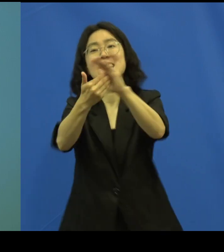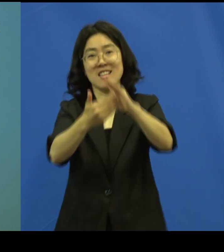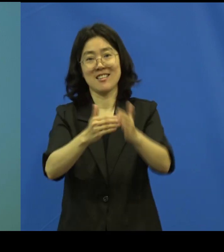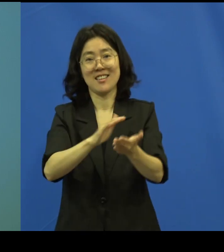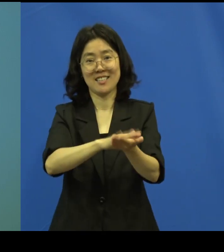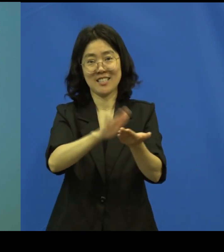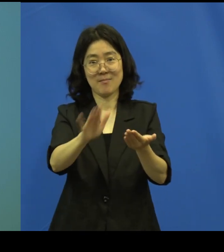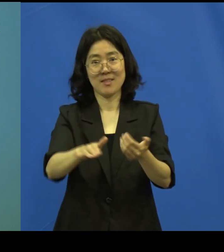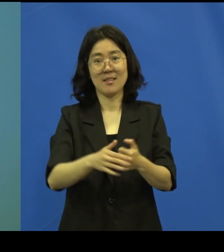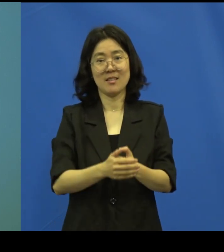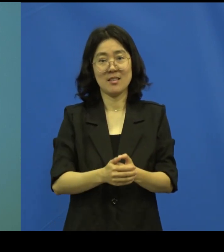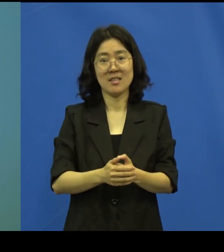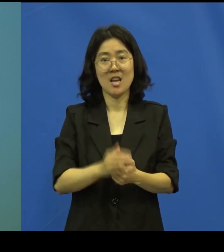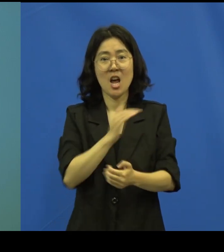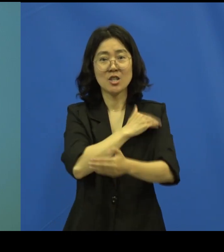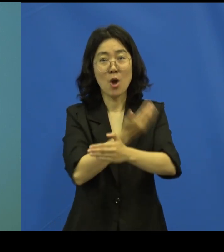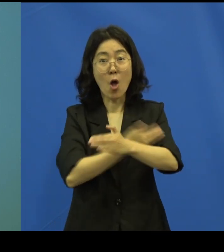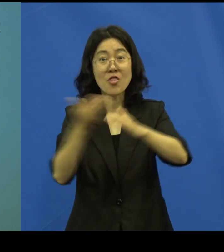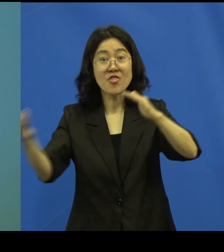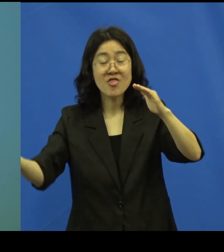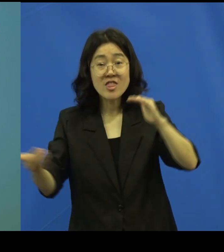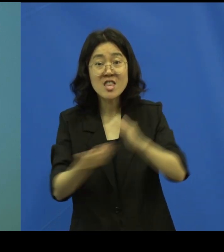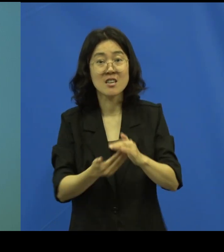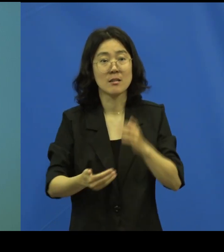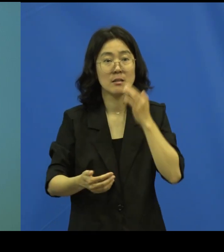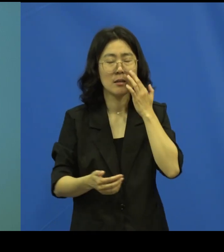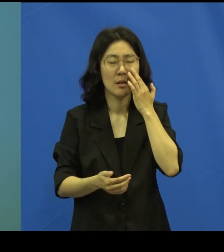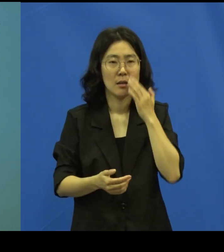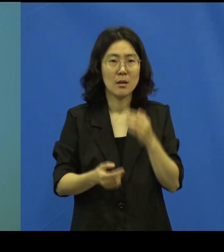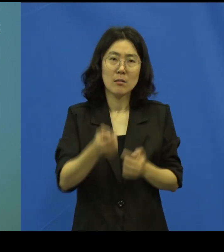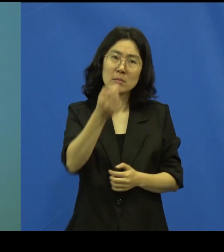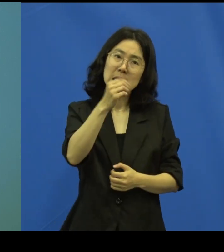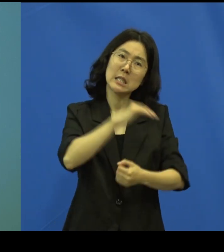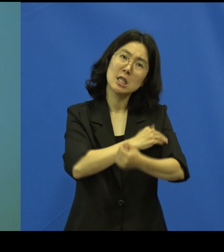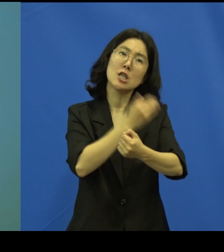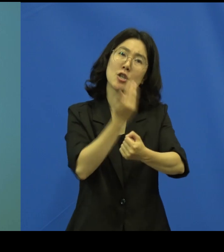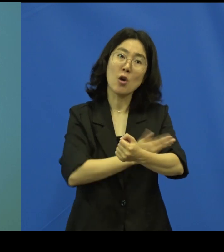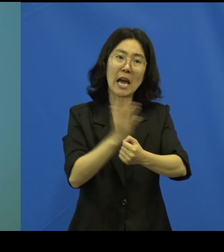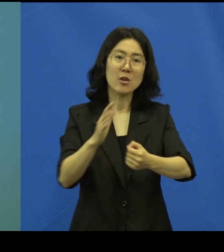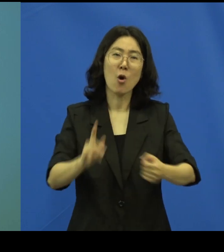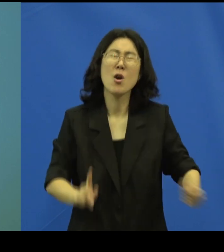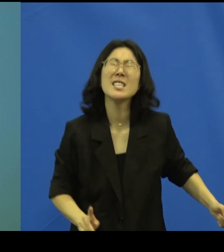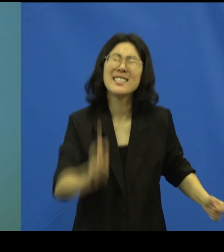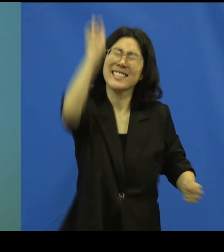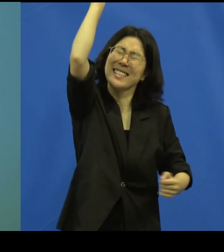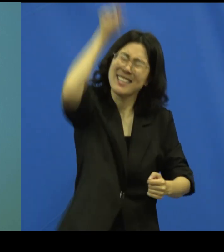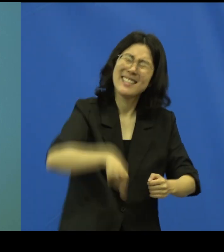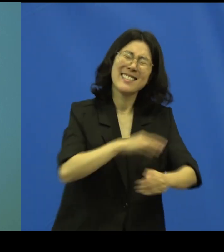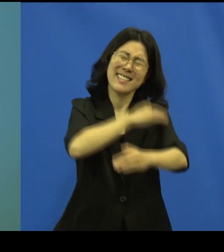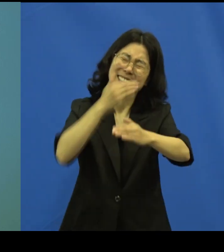omnipotential이라고 해요. 전능하신. mighty가 아니라 almighty God.